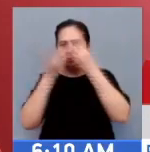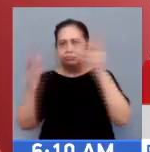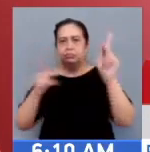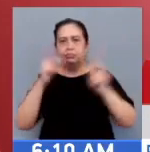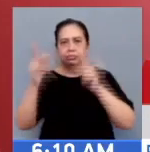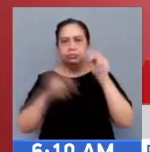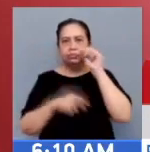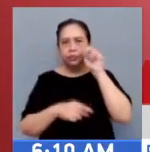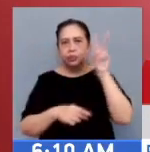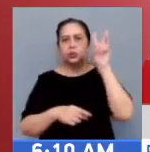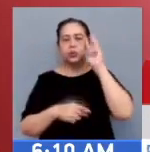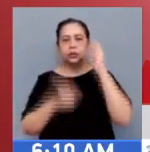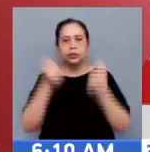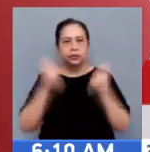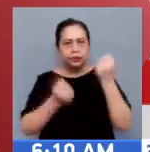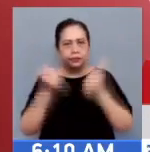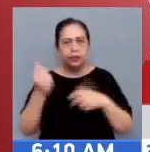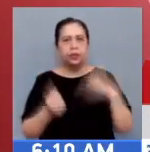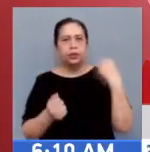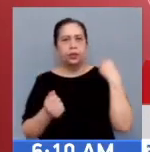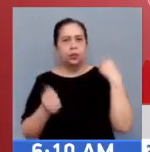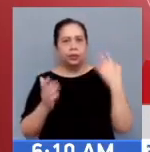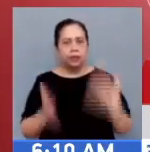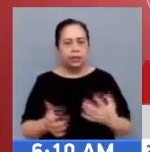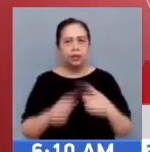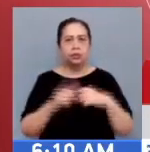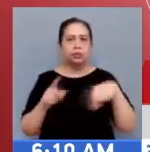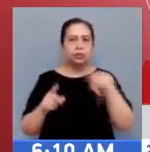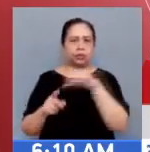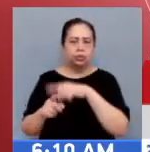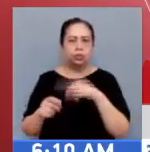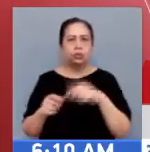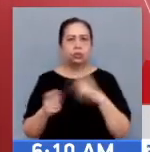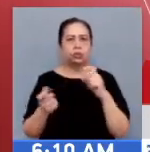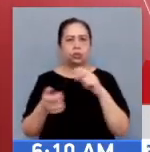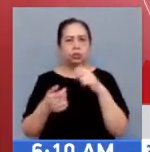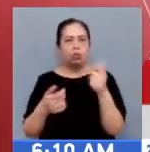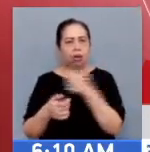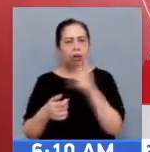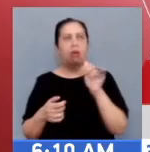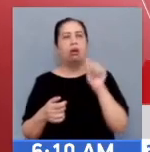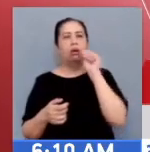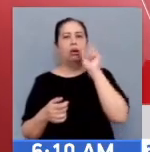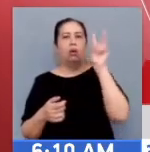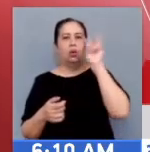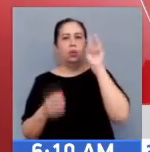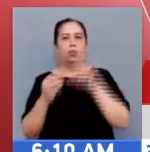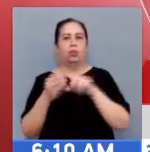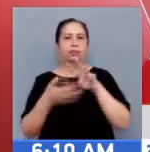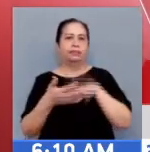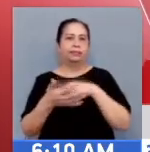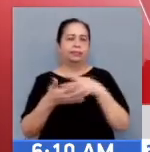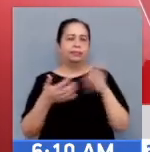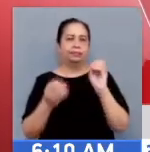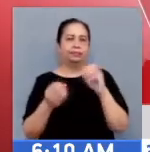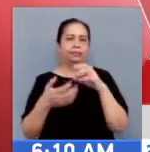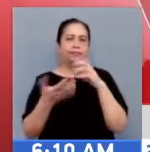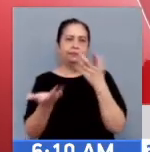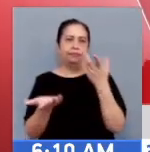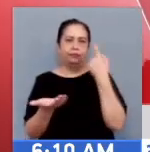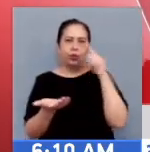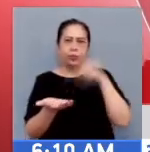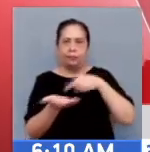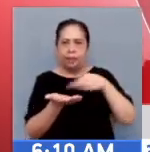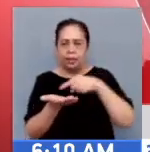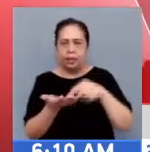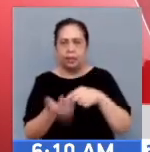mga operator at mga pasahero na nanabago yung usapin ng pamasahe. Ito po ay